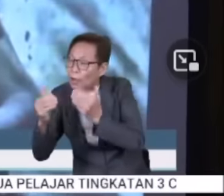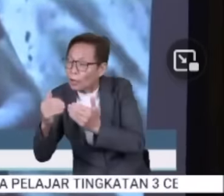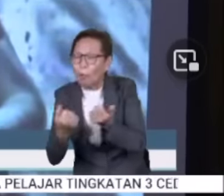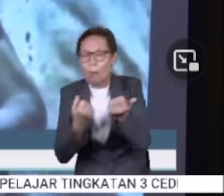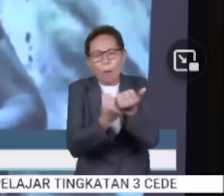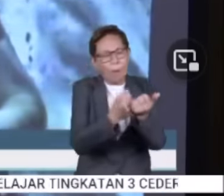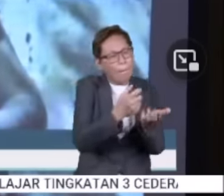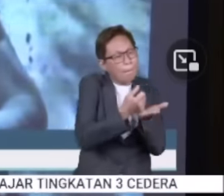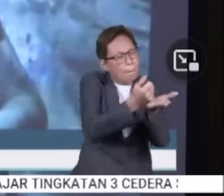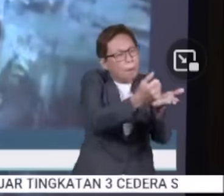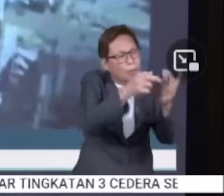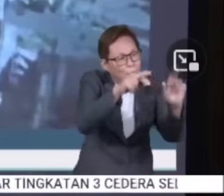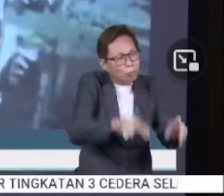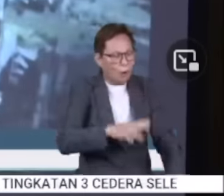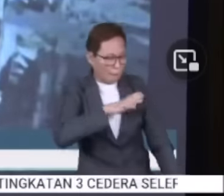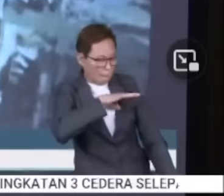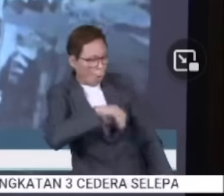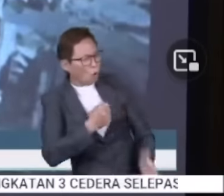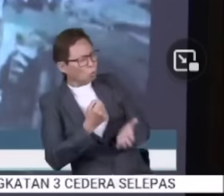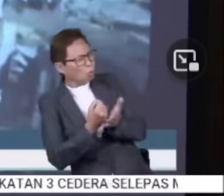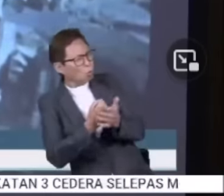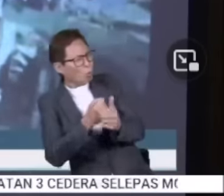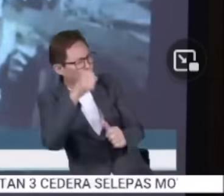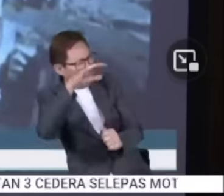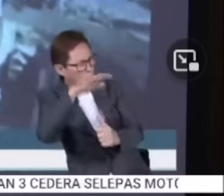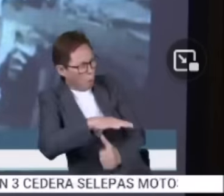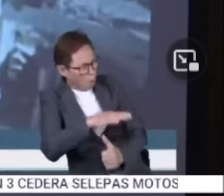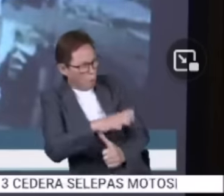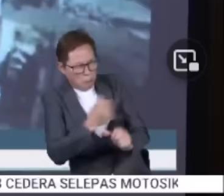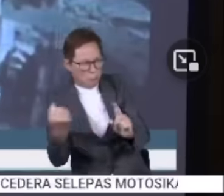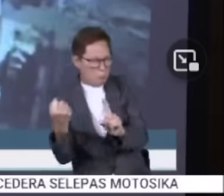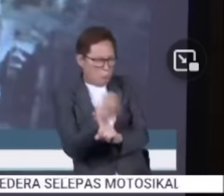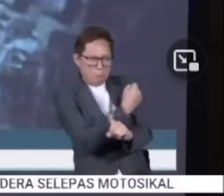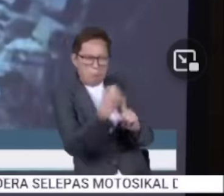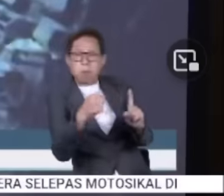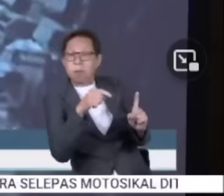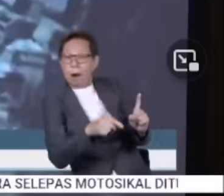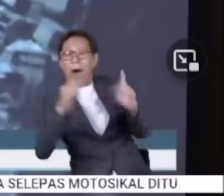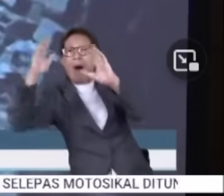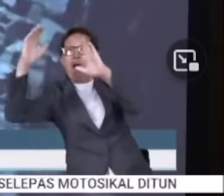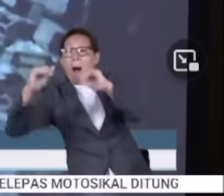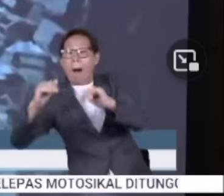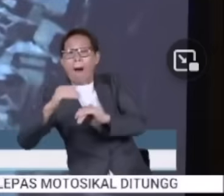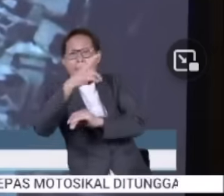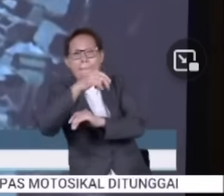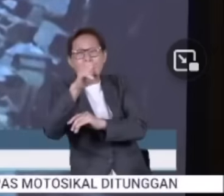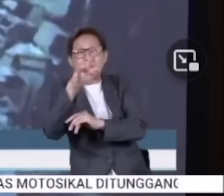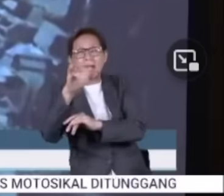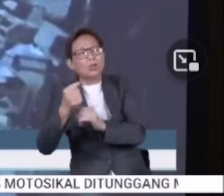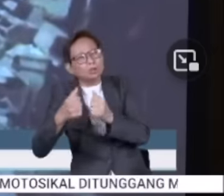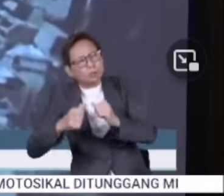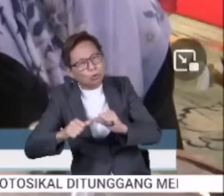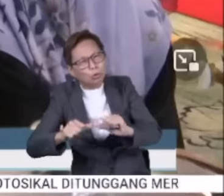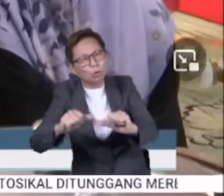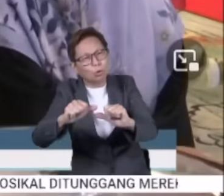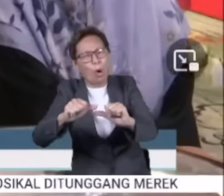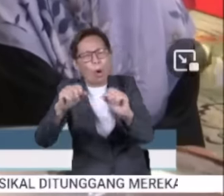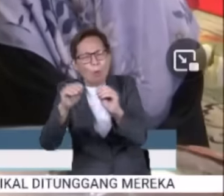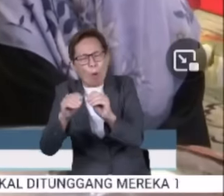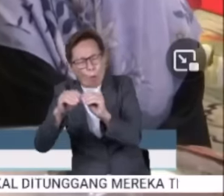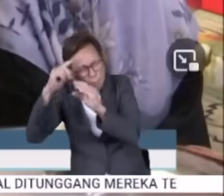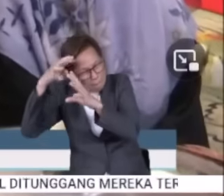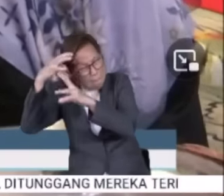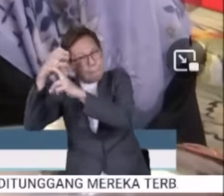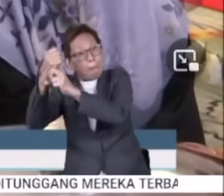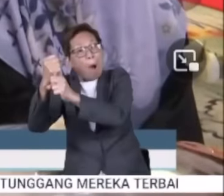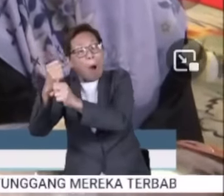menyumbang membantu rakyat Palestin yang terus ditindas dan dizalimi. Beliau berharap PERKIS terus meningkatkan iltizam,